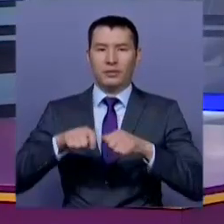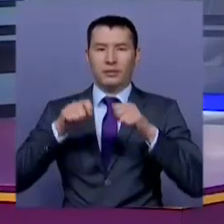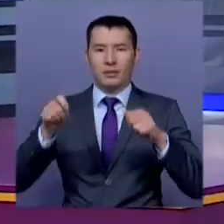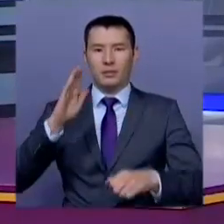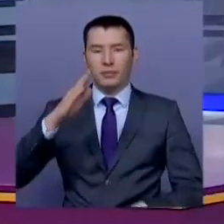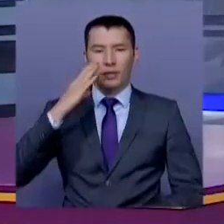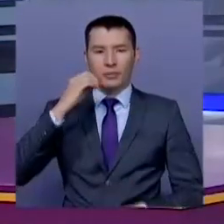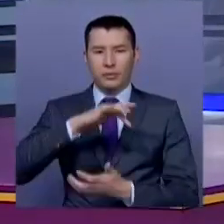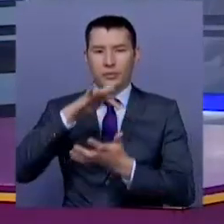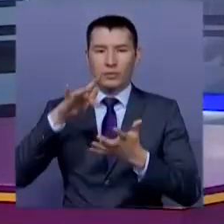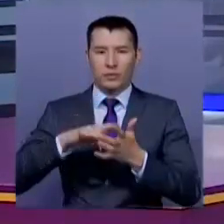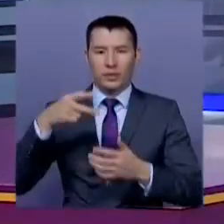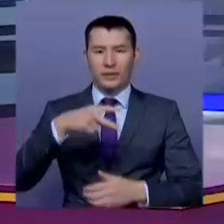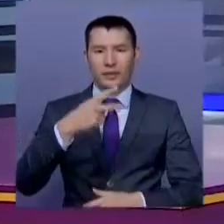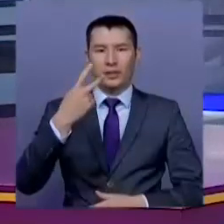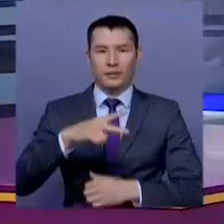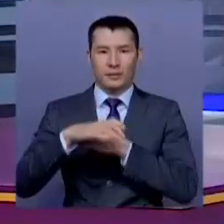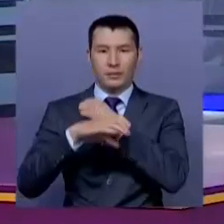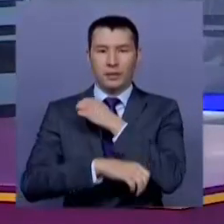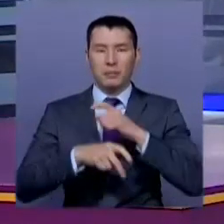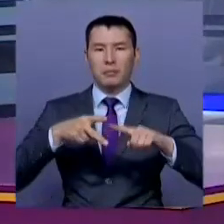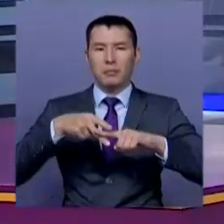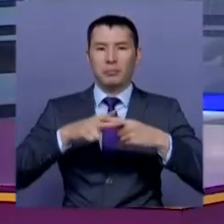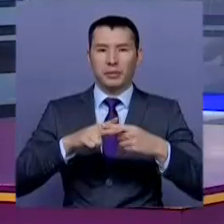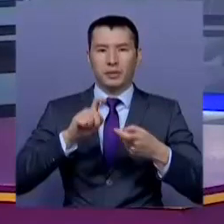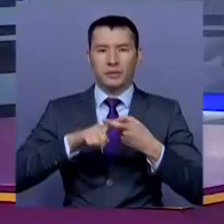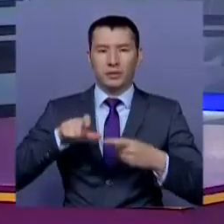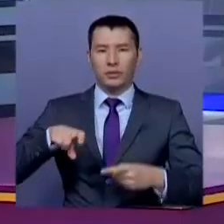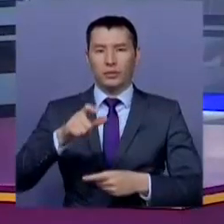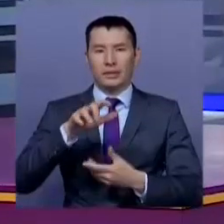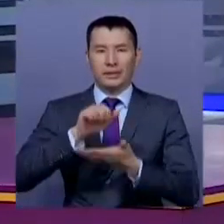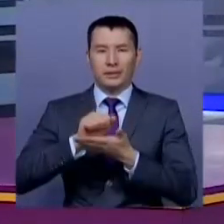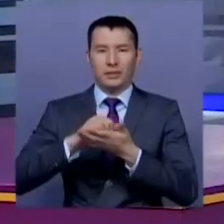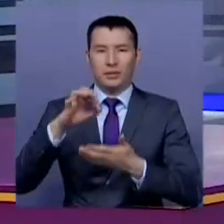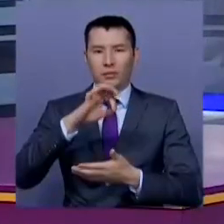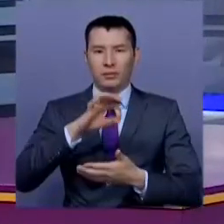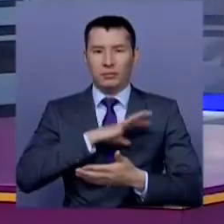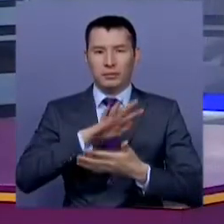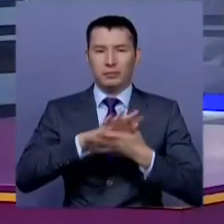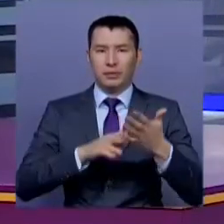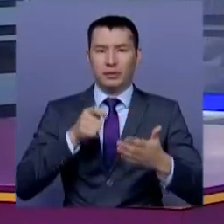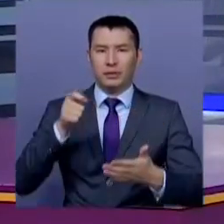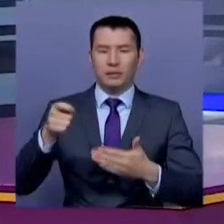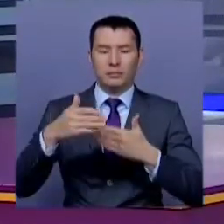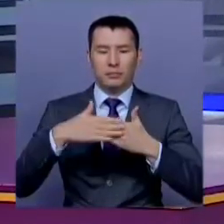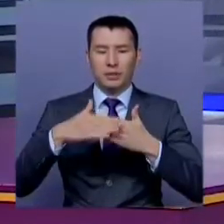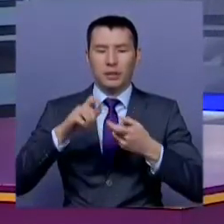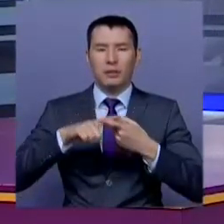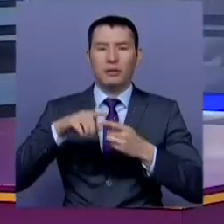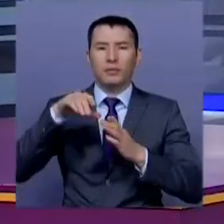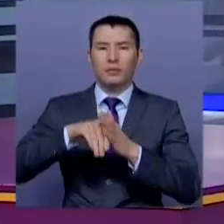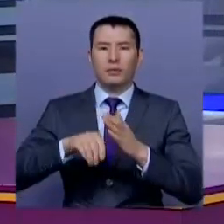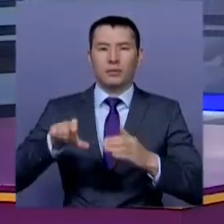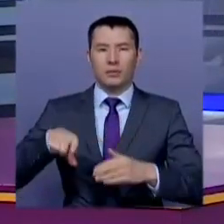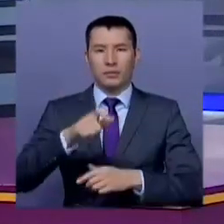До конца этого года почти половина из этого количества по дорожной карте занятости. В рамках программы будут реализованы такие проекты, как